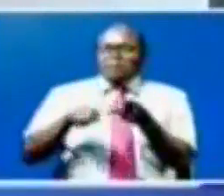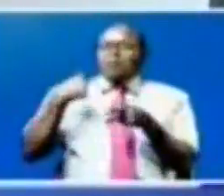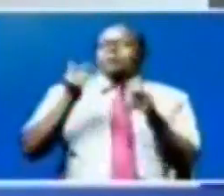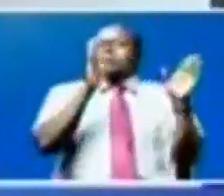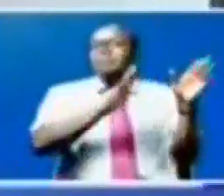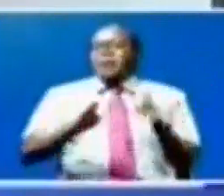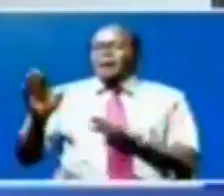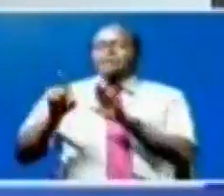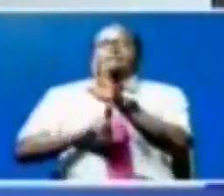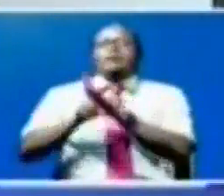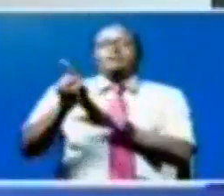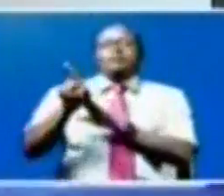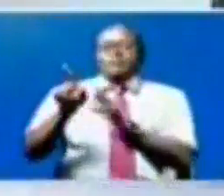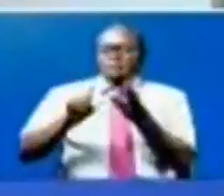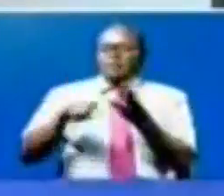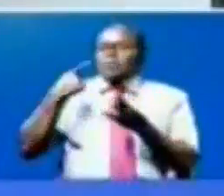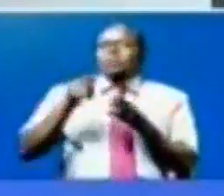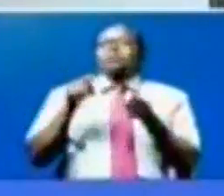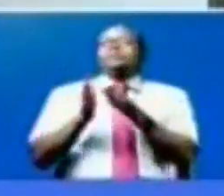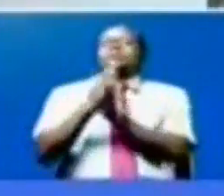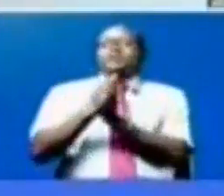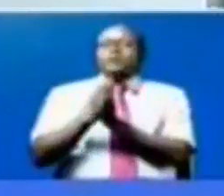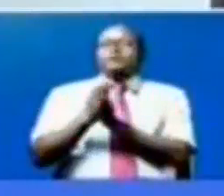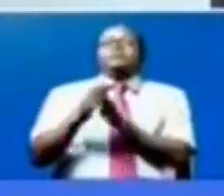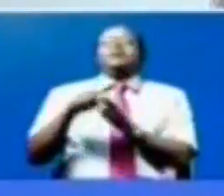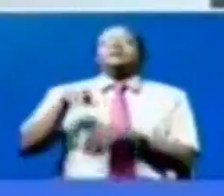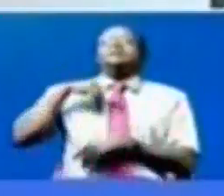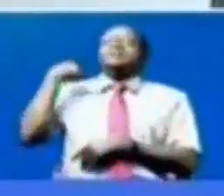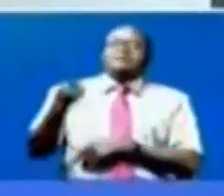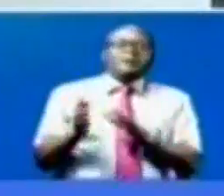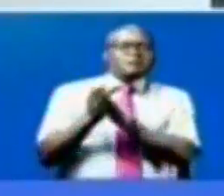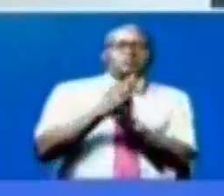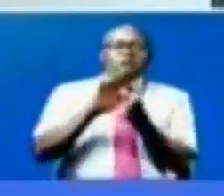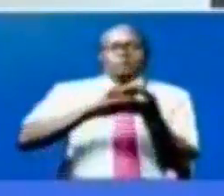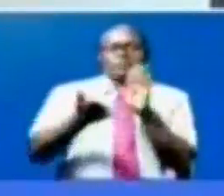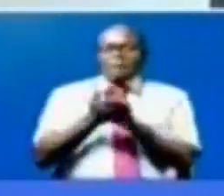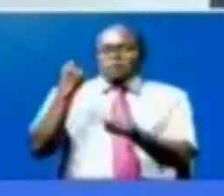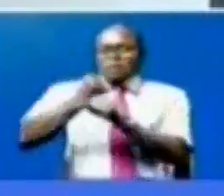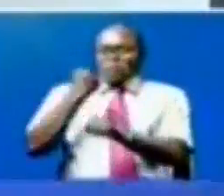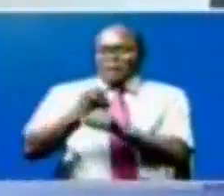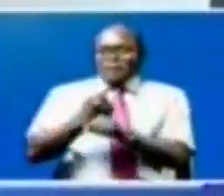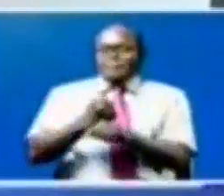kujua kupanga maendeleo, ni nani wa story tu na hadithi na bure. Ama nyinyi